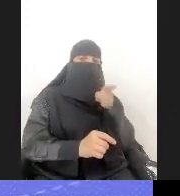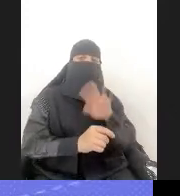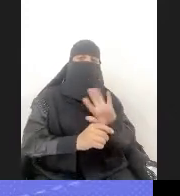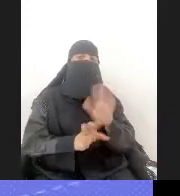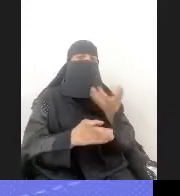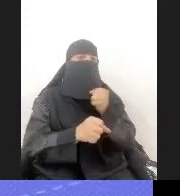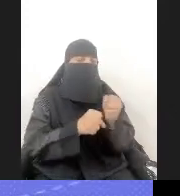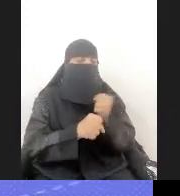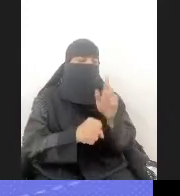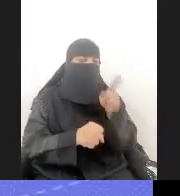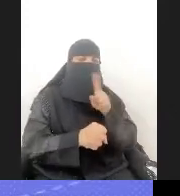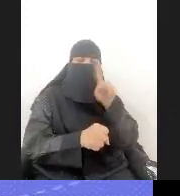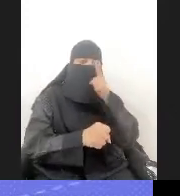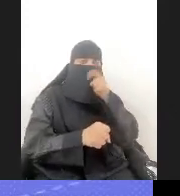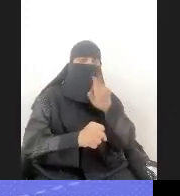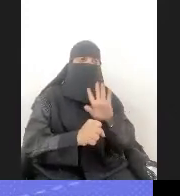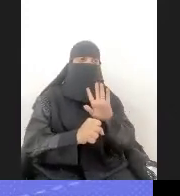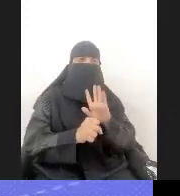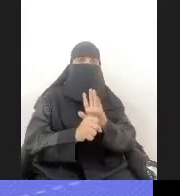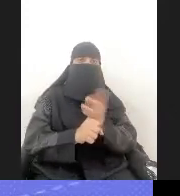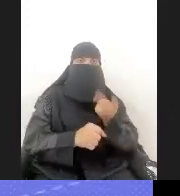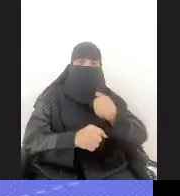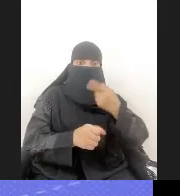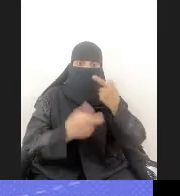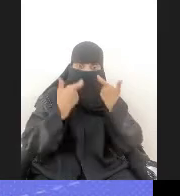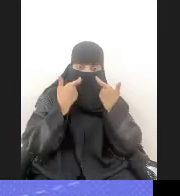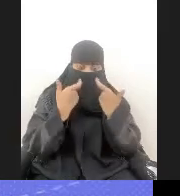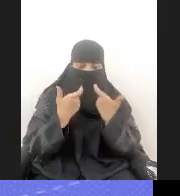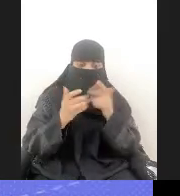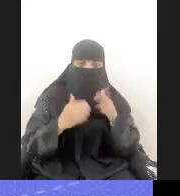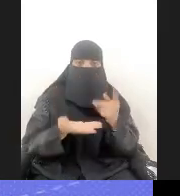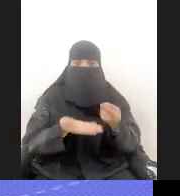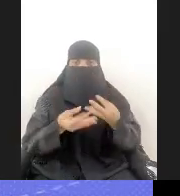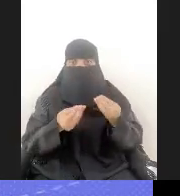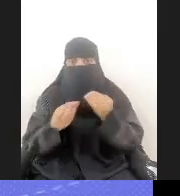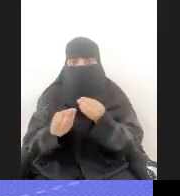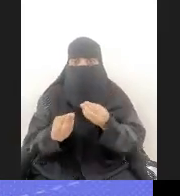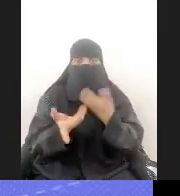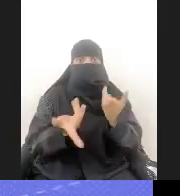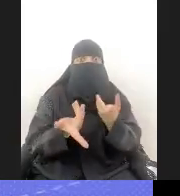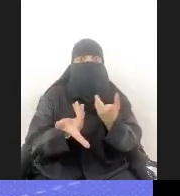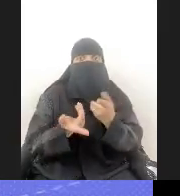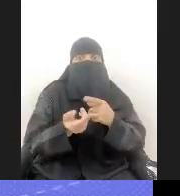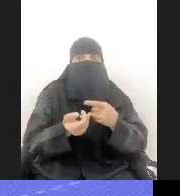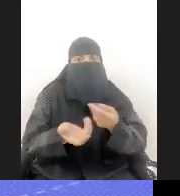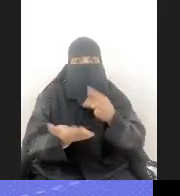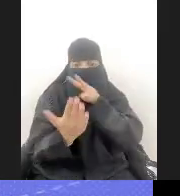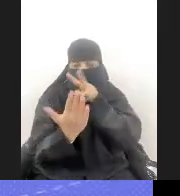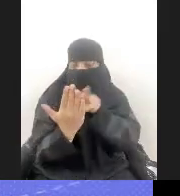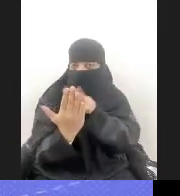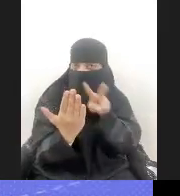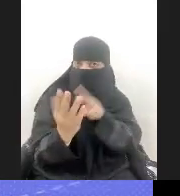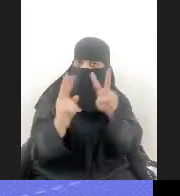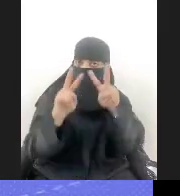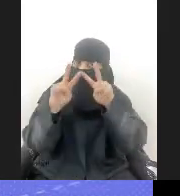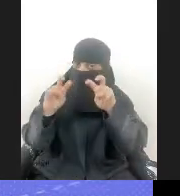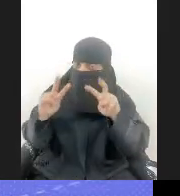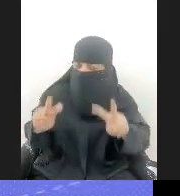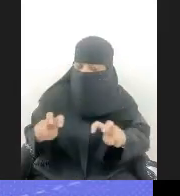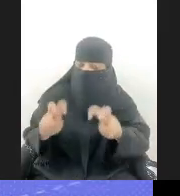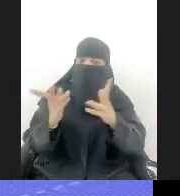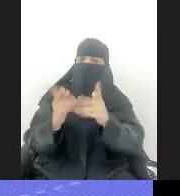فيها. فيجدر بنا الحقيقة إعطاء هذا شيئا من القراءة، من الاهتمام، من